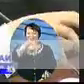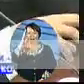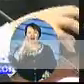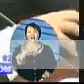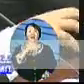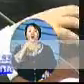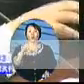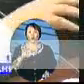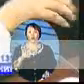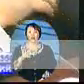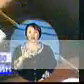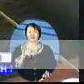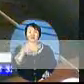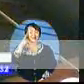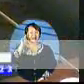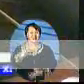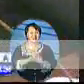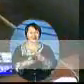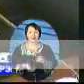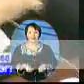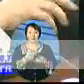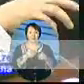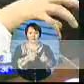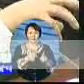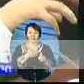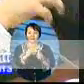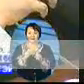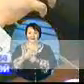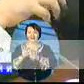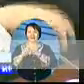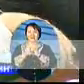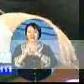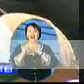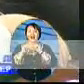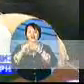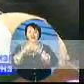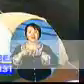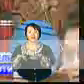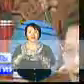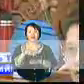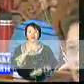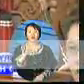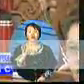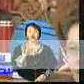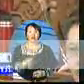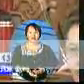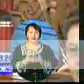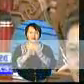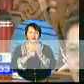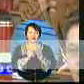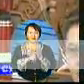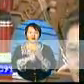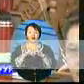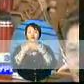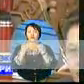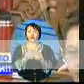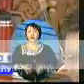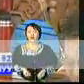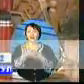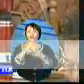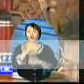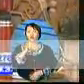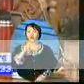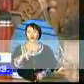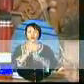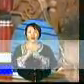тодорхой шийдлүүдийг гаргаад ингээ явах боломжийг л тийм бодлогыг л боловсруулад оруулаад ирээч л гэж. За улсын хурлын гаргасан